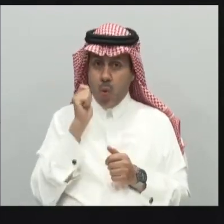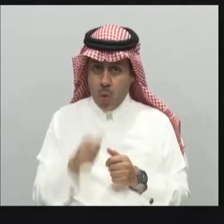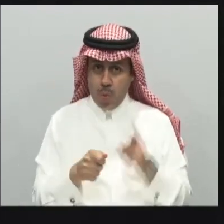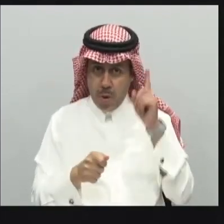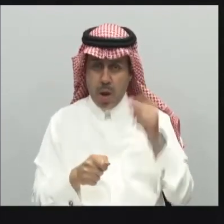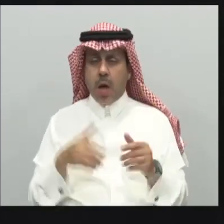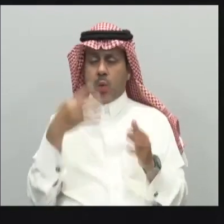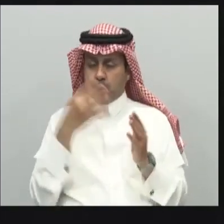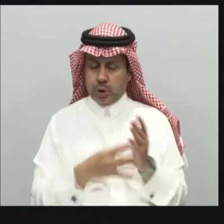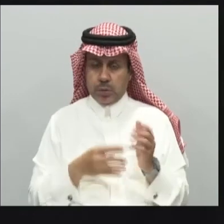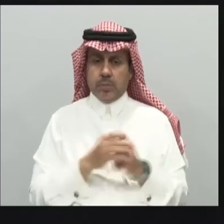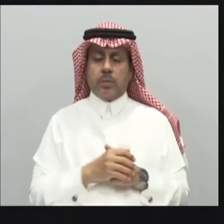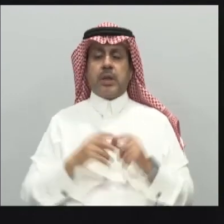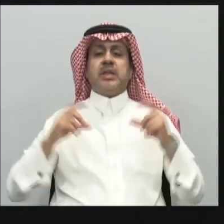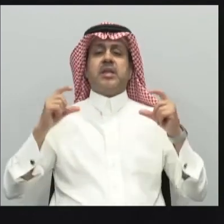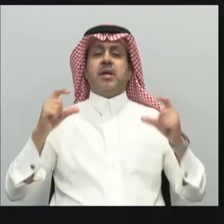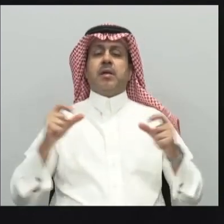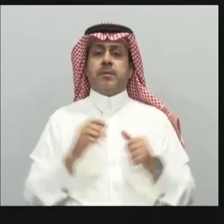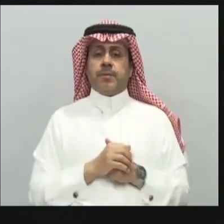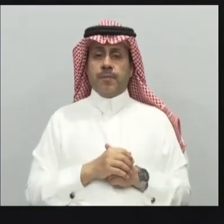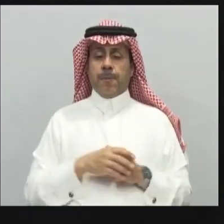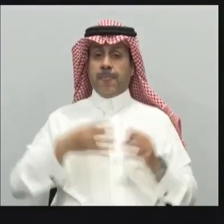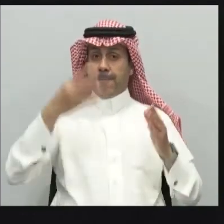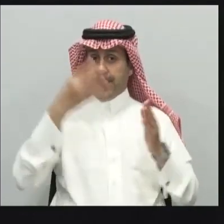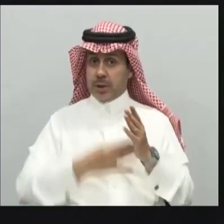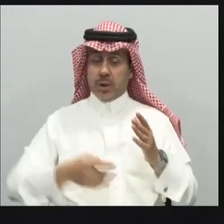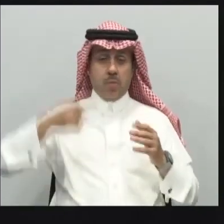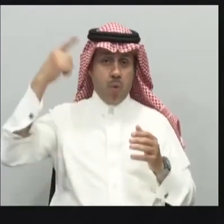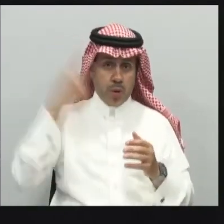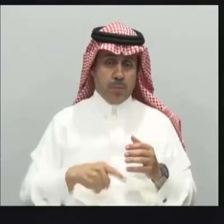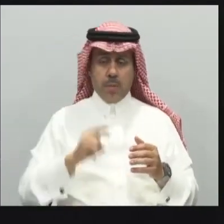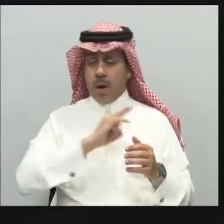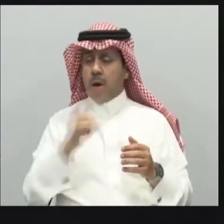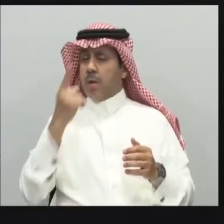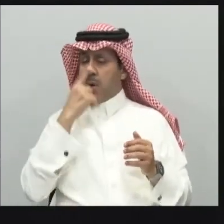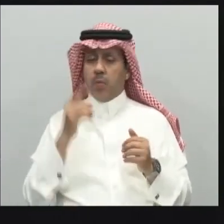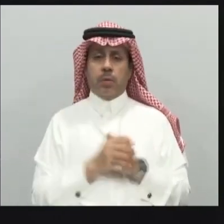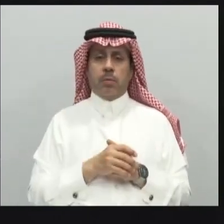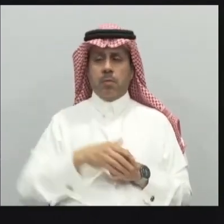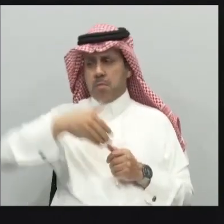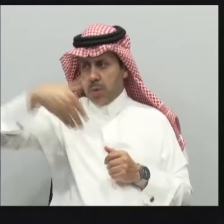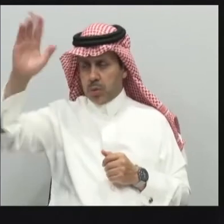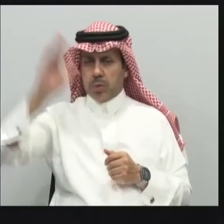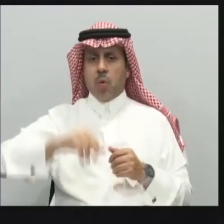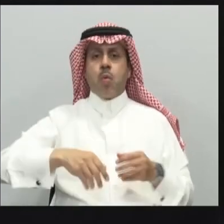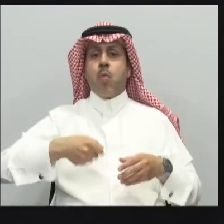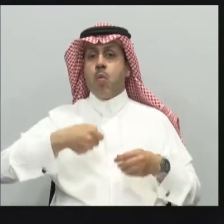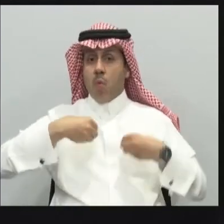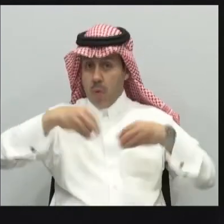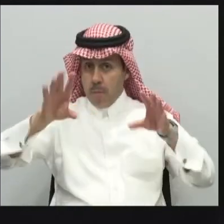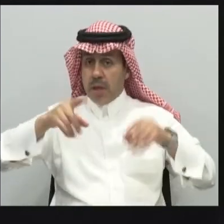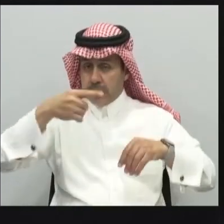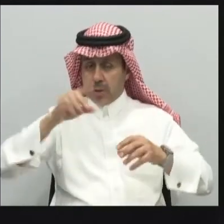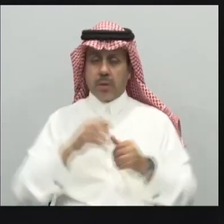الله وشرعه فهذا يدل على ان الشرط المحرم غير مقبول ومردود والبيع صحيح